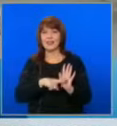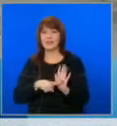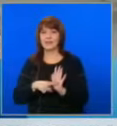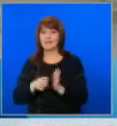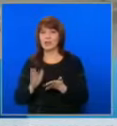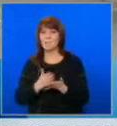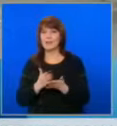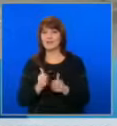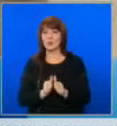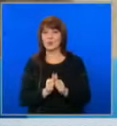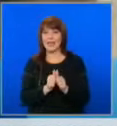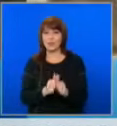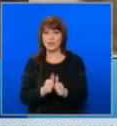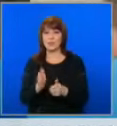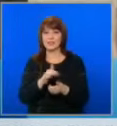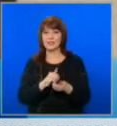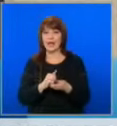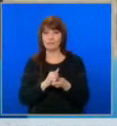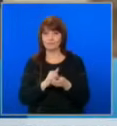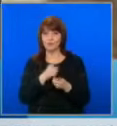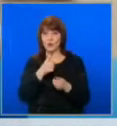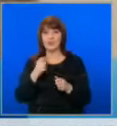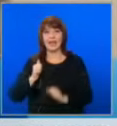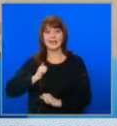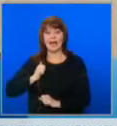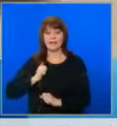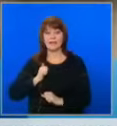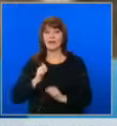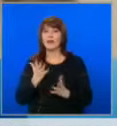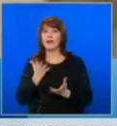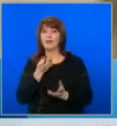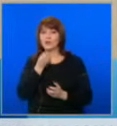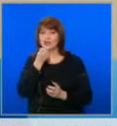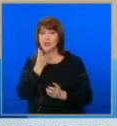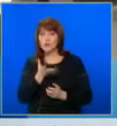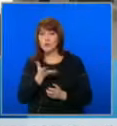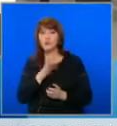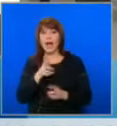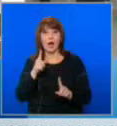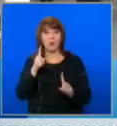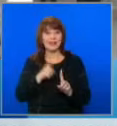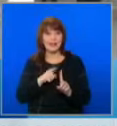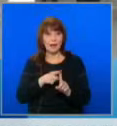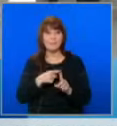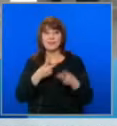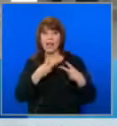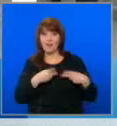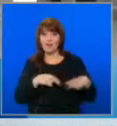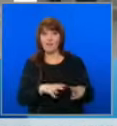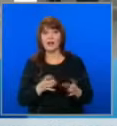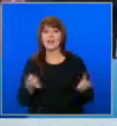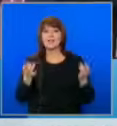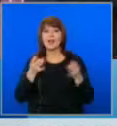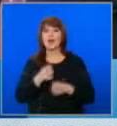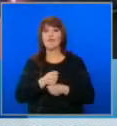съюзниците от нато все повече тук се задава въпросът какво ще стане с алианса ако тръмп действително се върне за